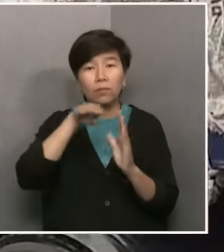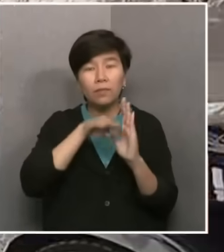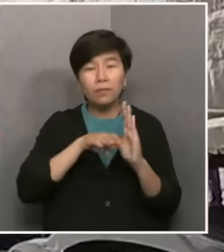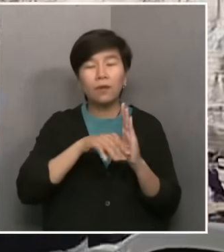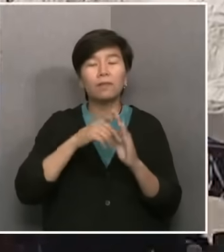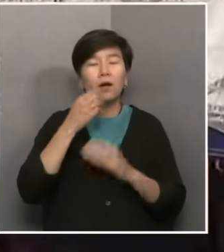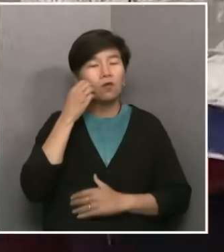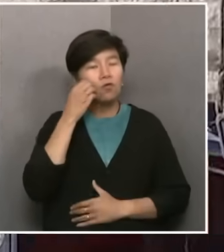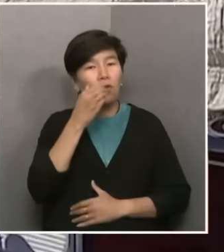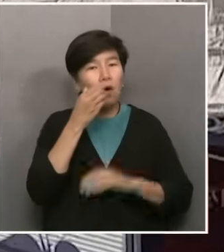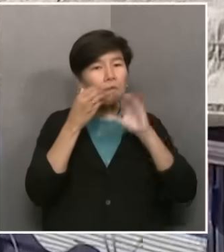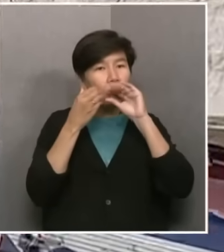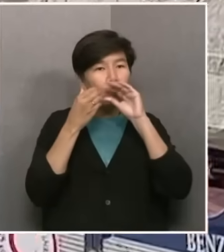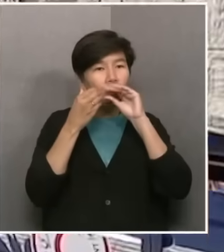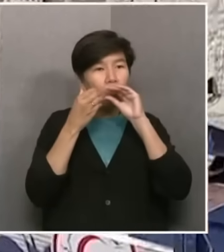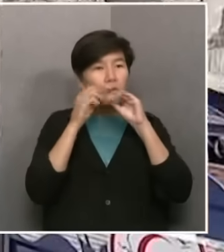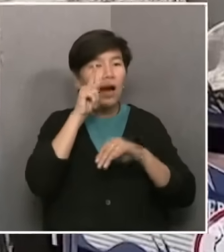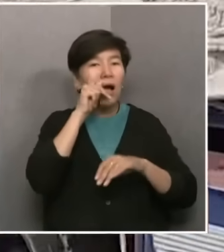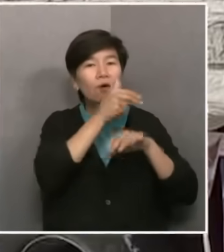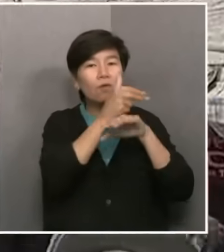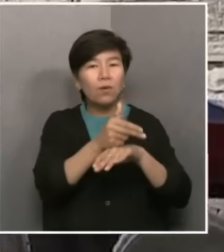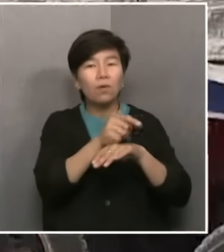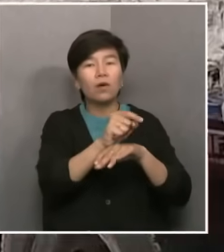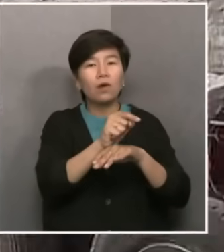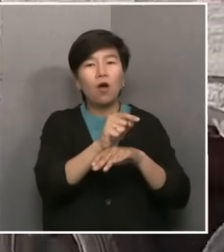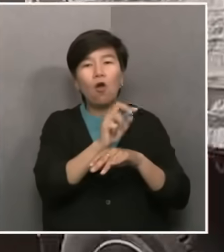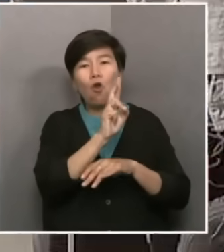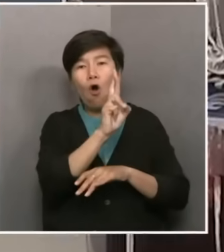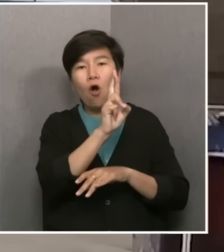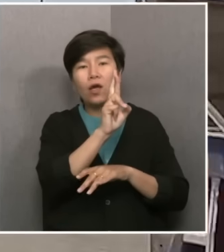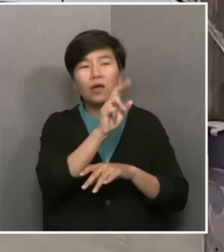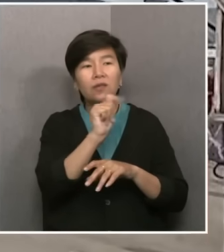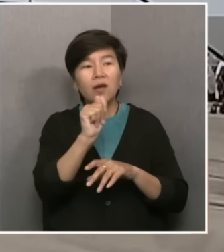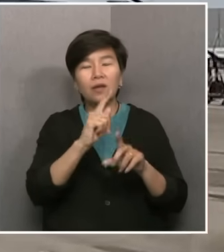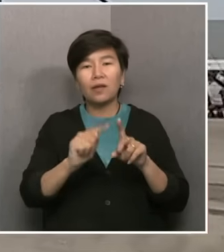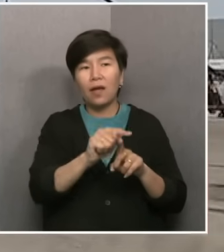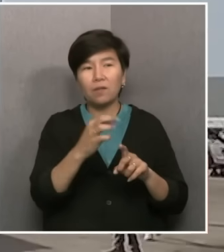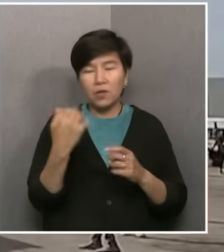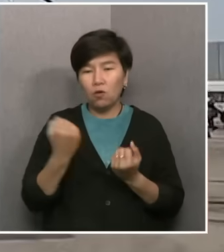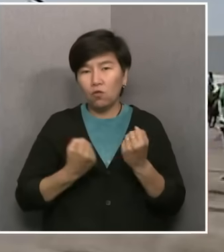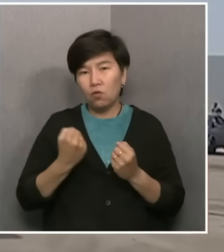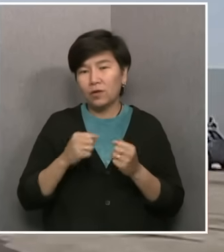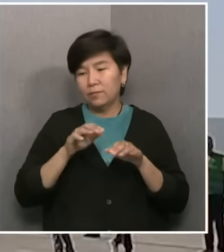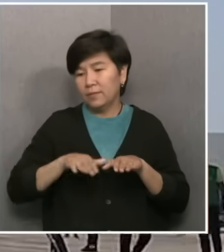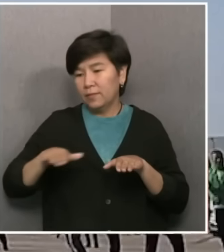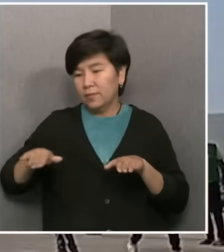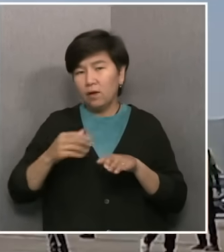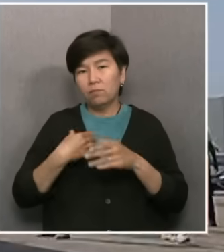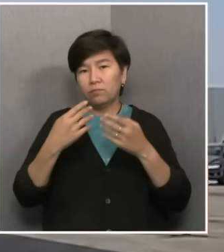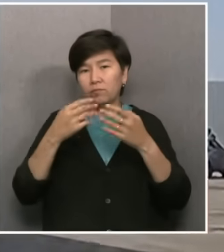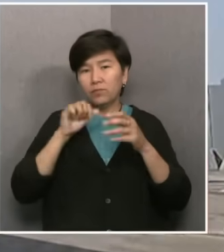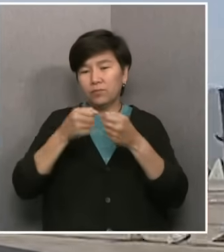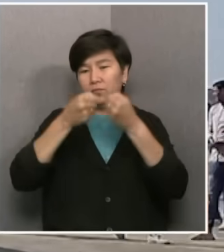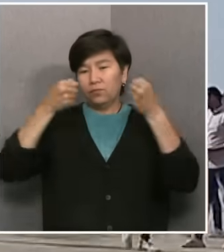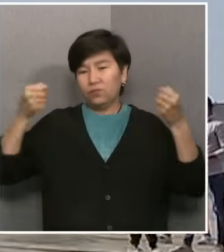กับผู้สื่อข่าวรอยเตอร์ว่าจะมีการส่งรถบรรทุกสิ่งของบรรเทาทุกข์ชุดที่ 2เข้าไปยังฉนวนกาซ่าผ่านทาง